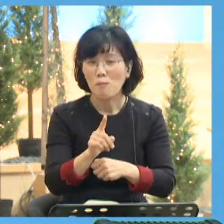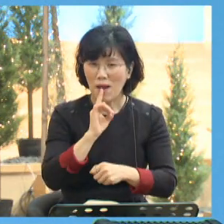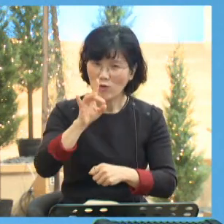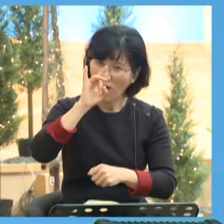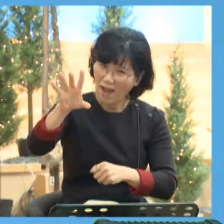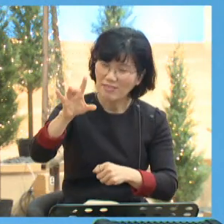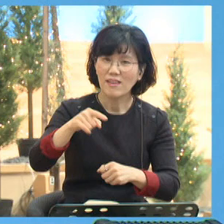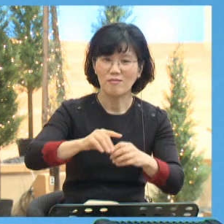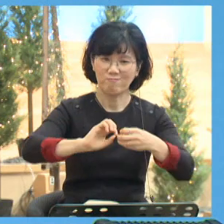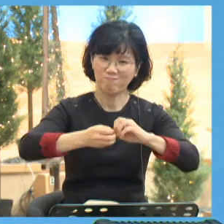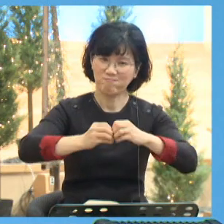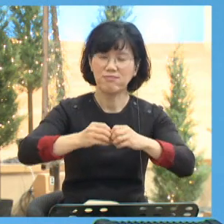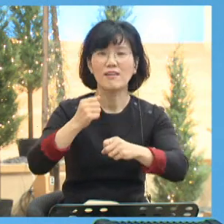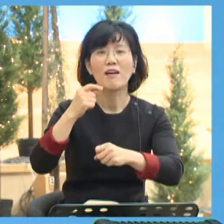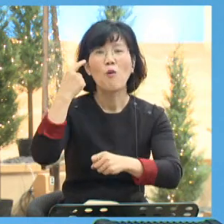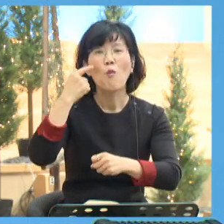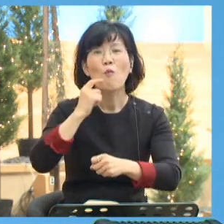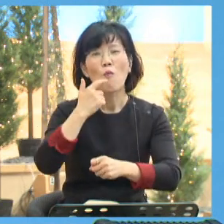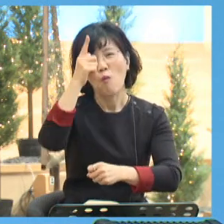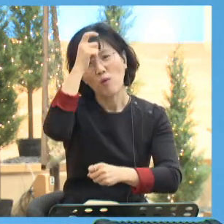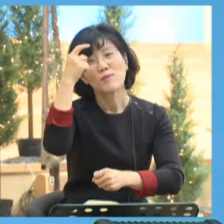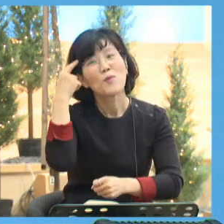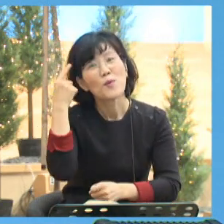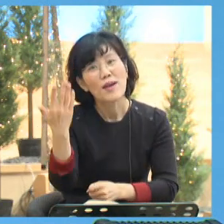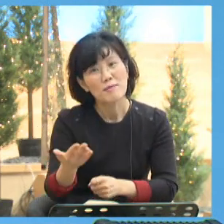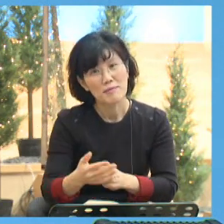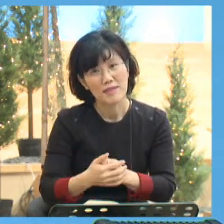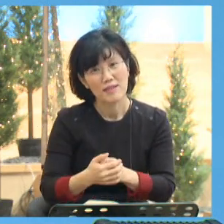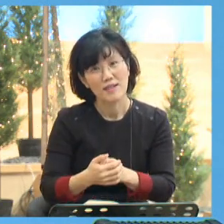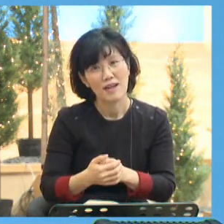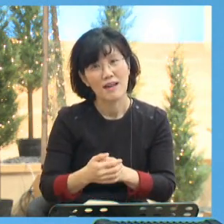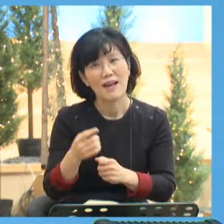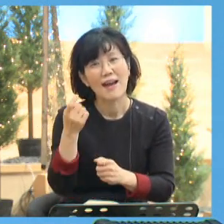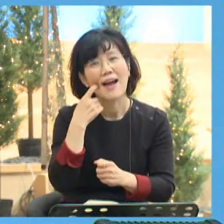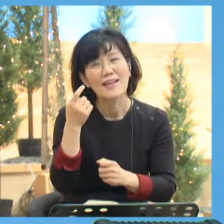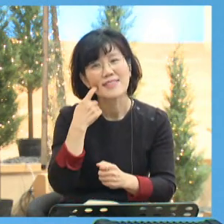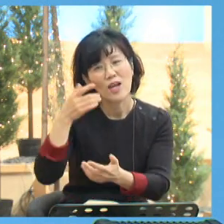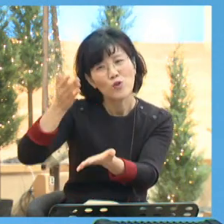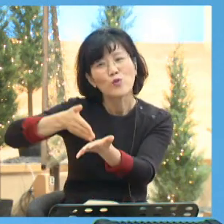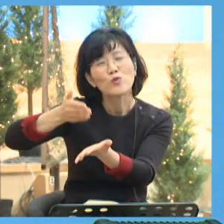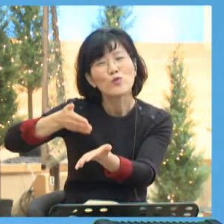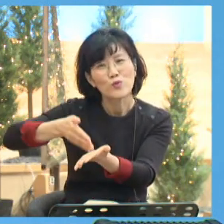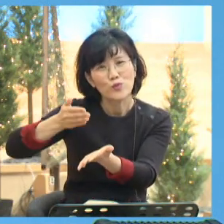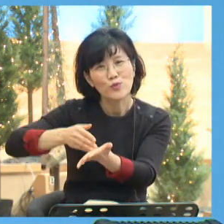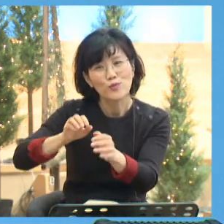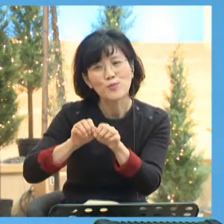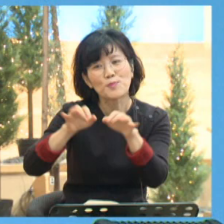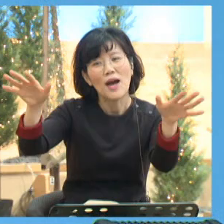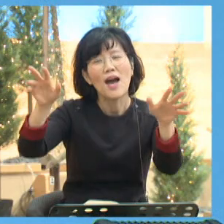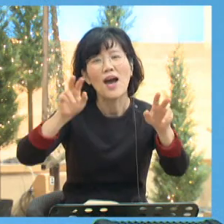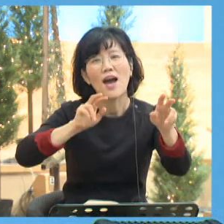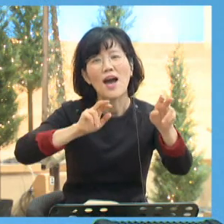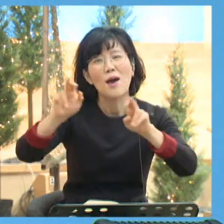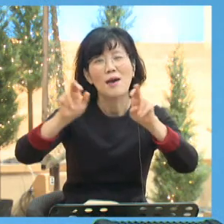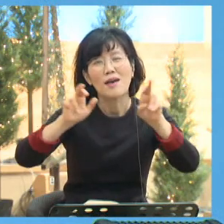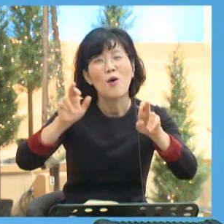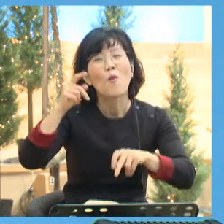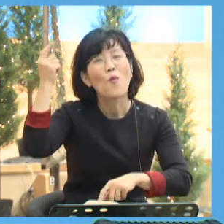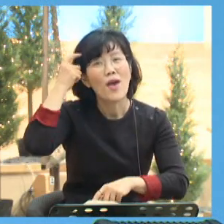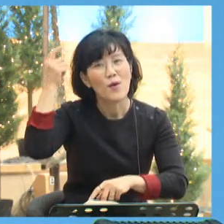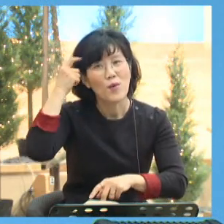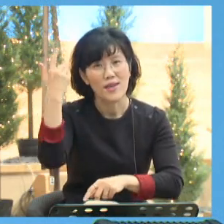안되는 얘기를 지어내 가지고 왜 억지를 뿌리 줘 요즘 말로 말하면 왜 가짜 뉴스 음악 버트 리고 왜 그렇게 합니까